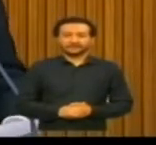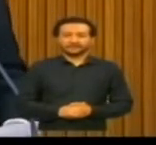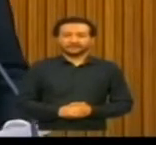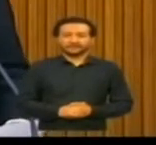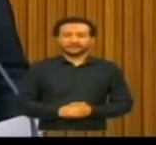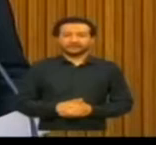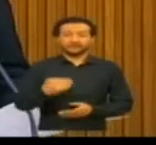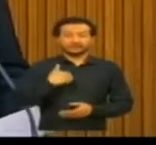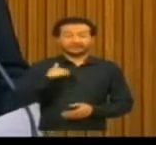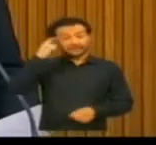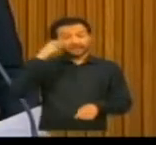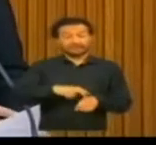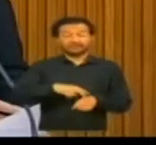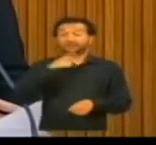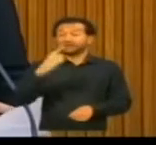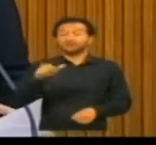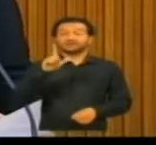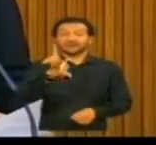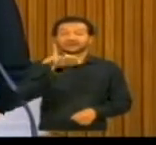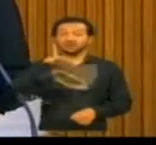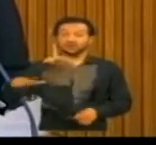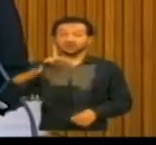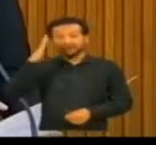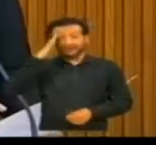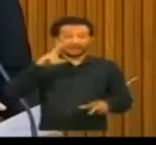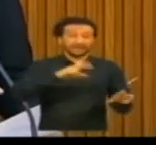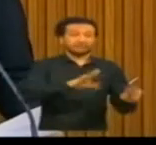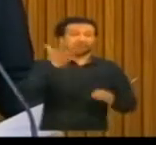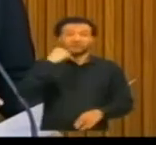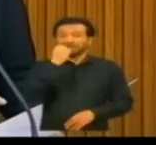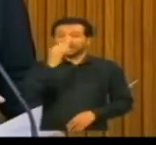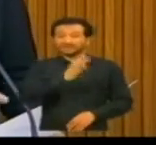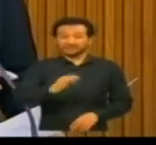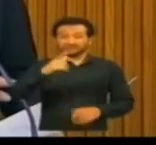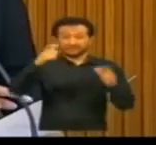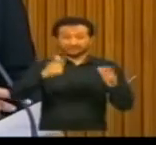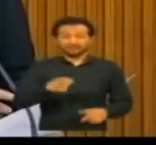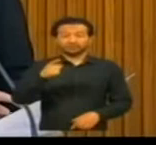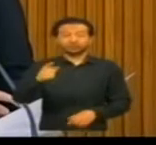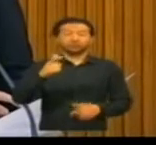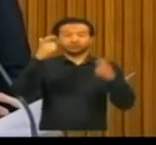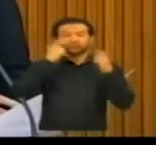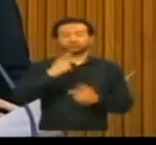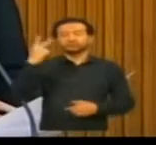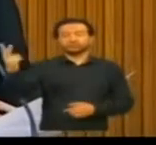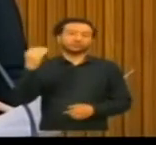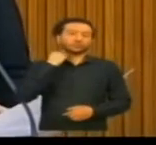Ve biz hatırlatmak zorundayız. 10 taş girdiği bir ortamda bunların vebali senin